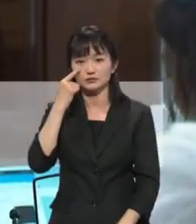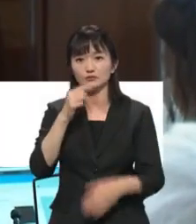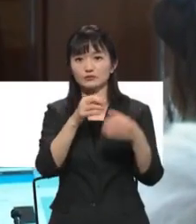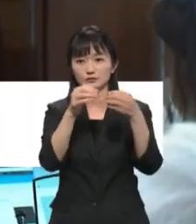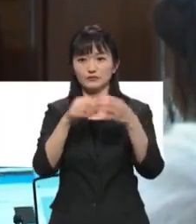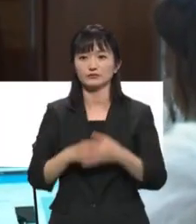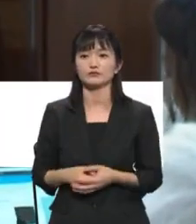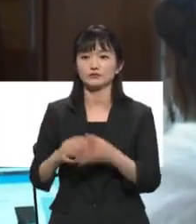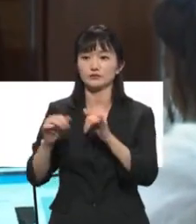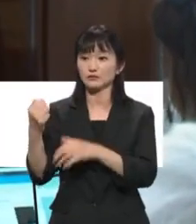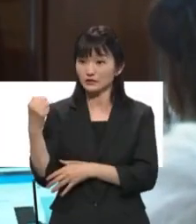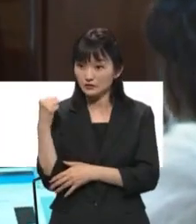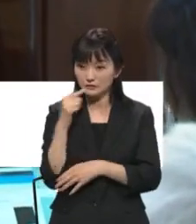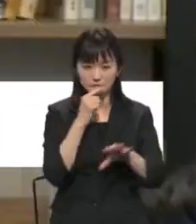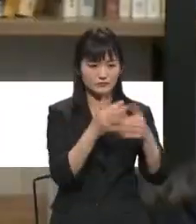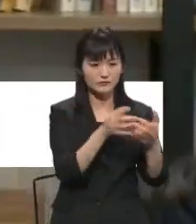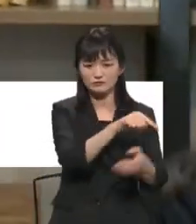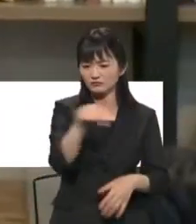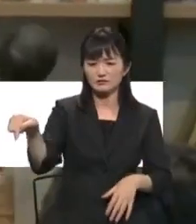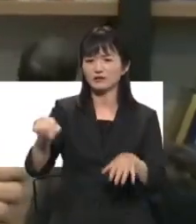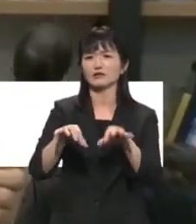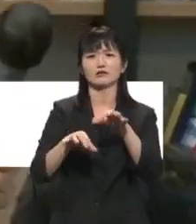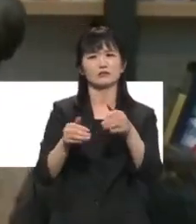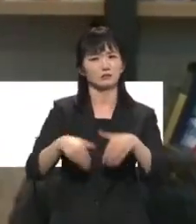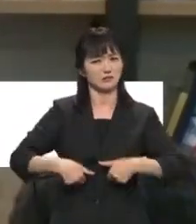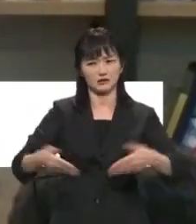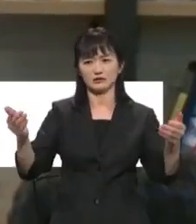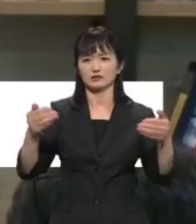국민의 힘이든 민주당이든지 다 필요 없어요